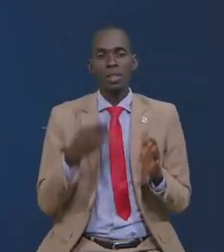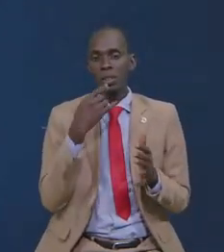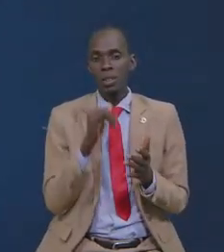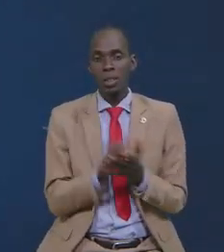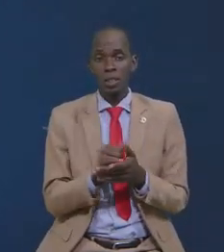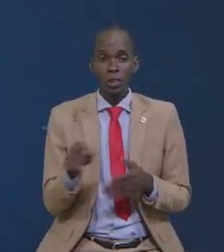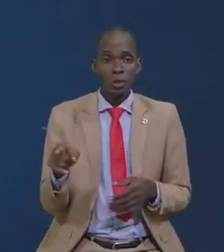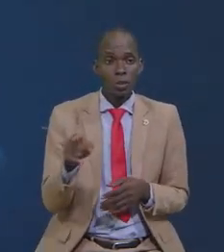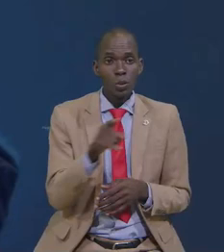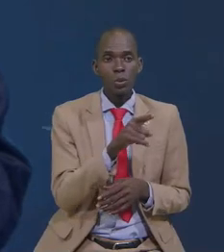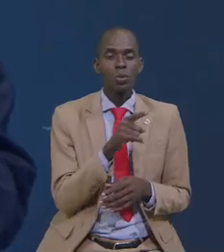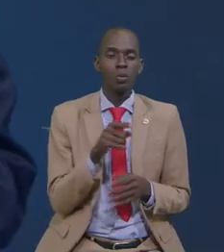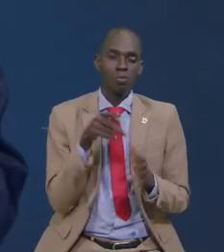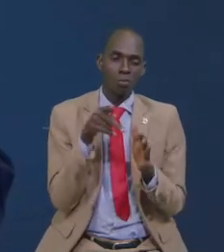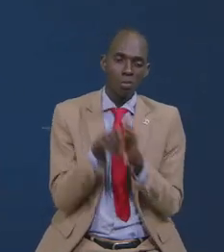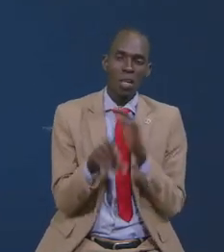mort.